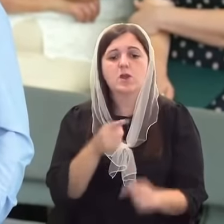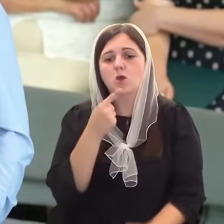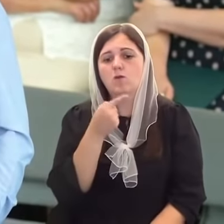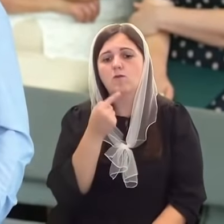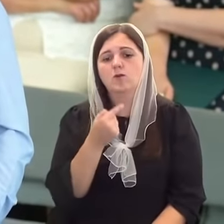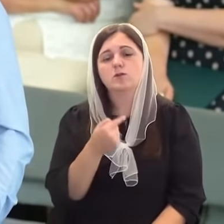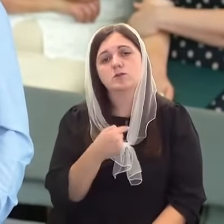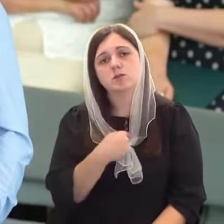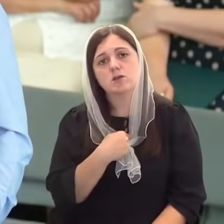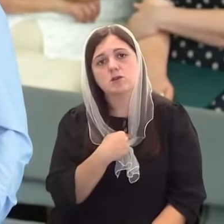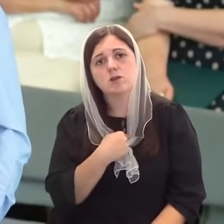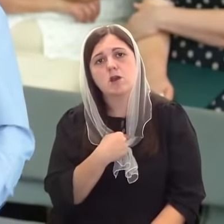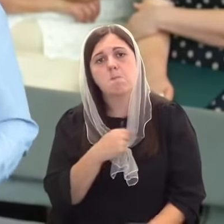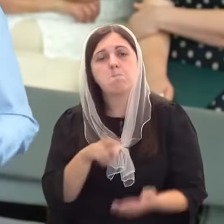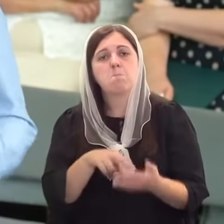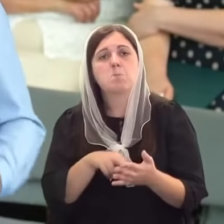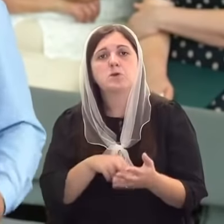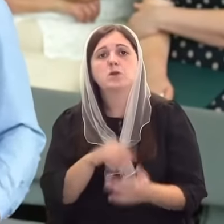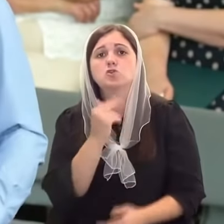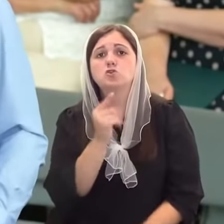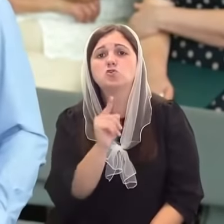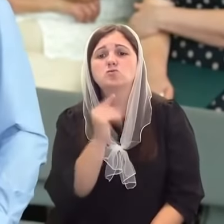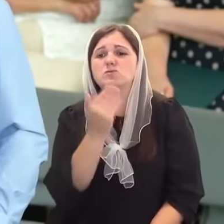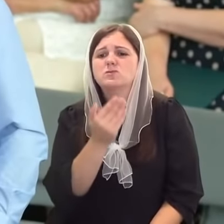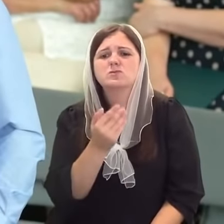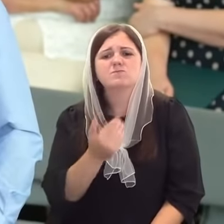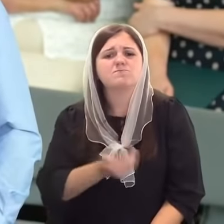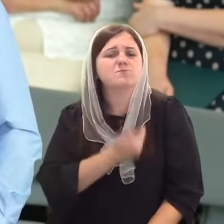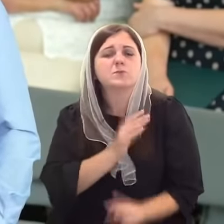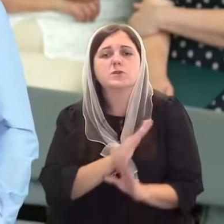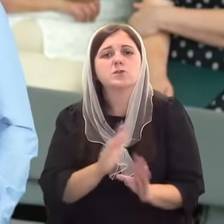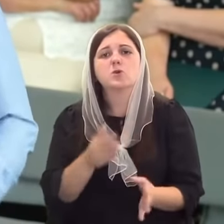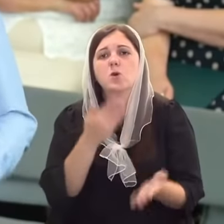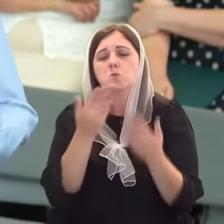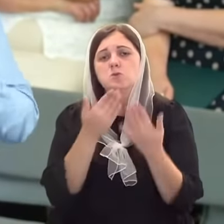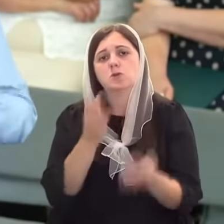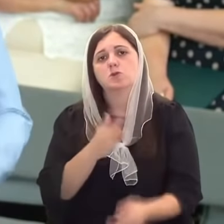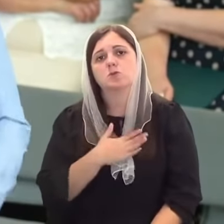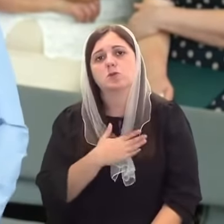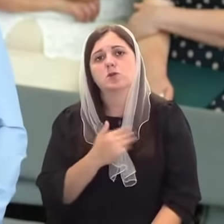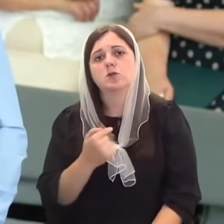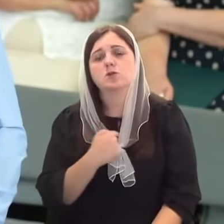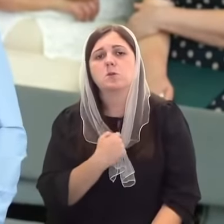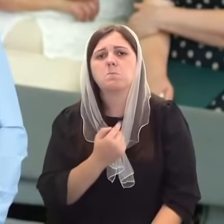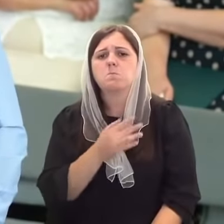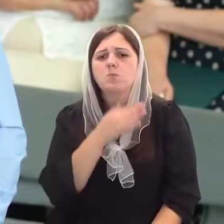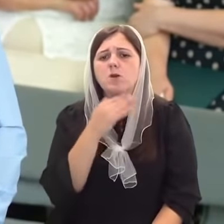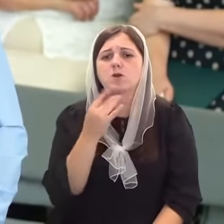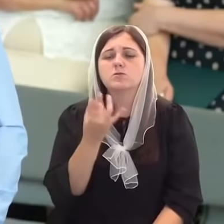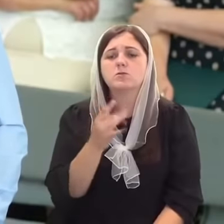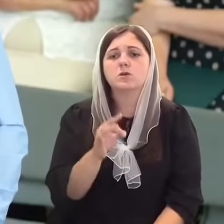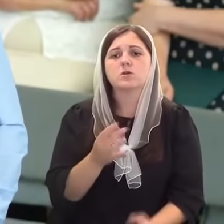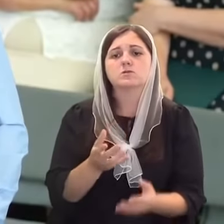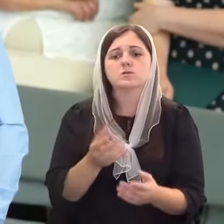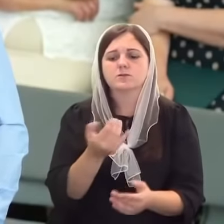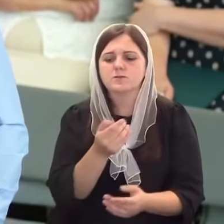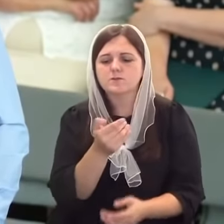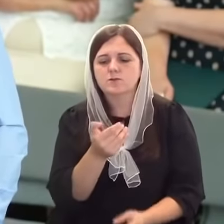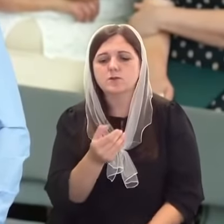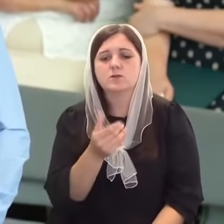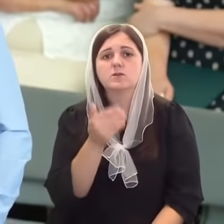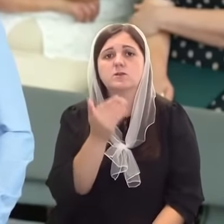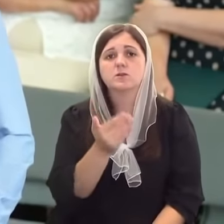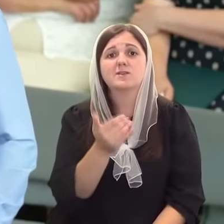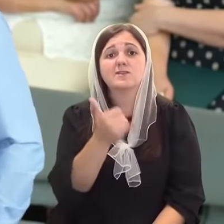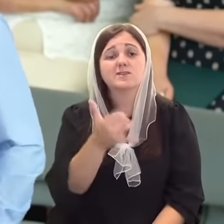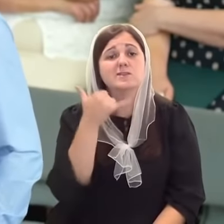«Я боялась, что ты не захочешь со мной разговаривать. Я несколько раз набирала твой номер, и ты